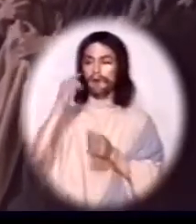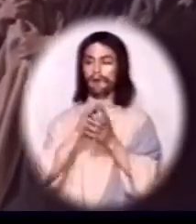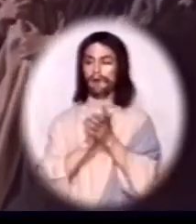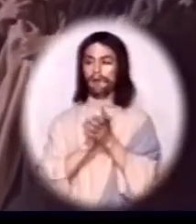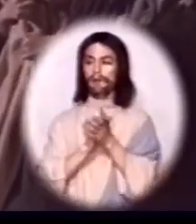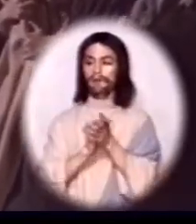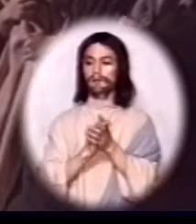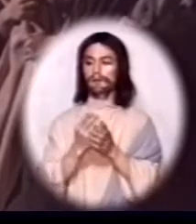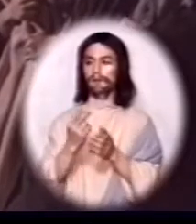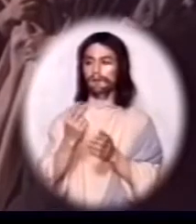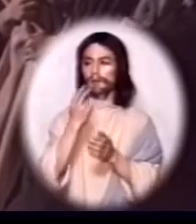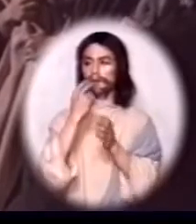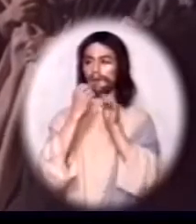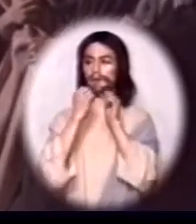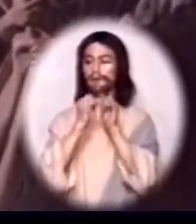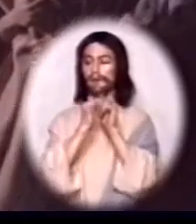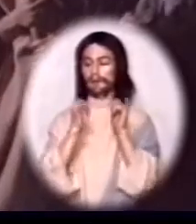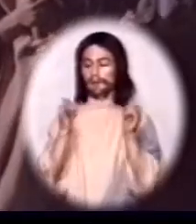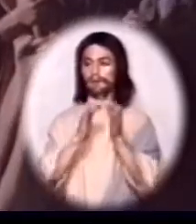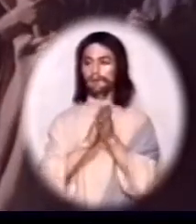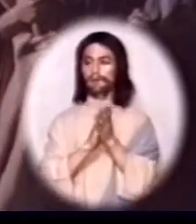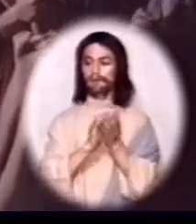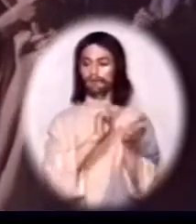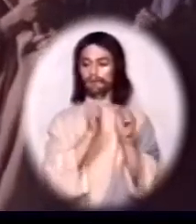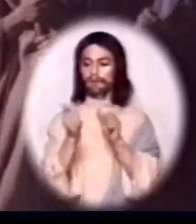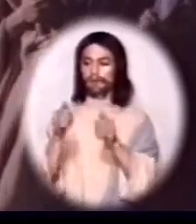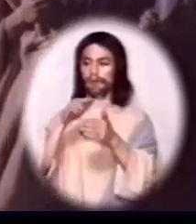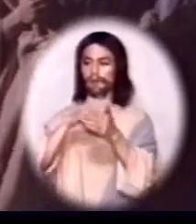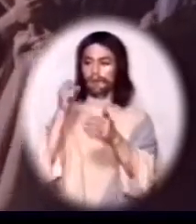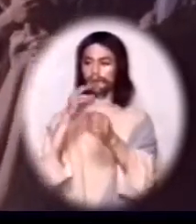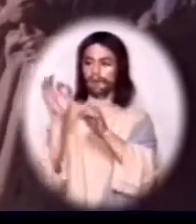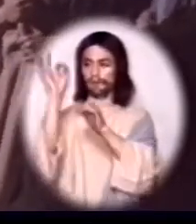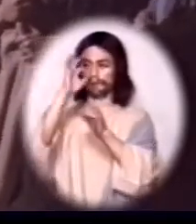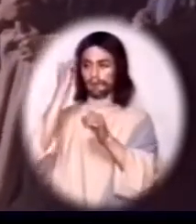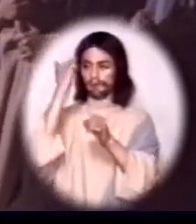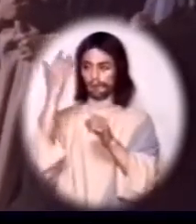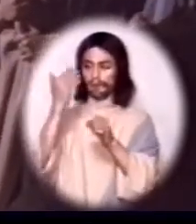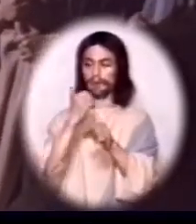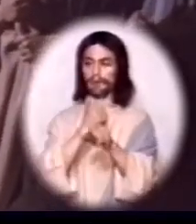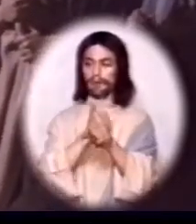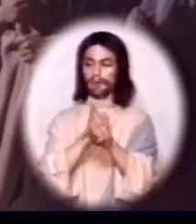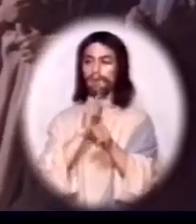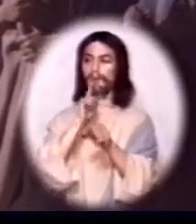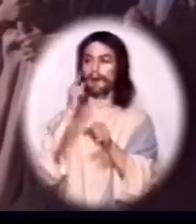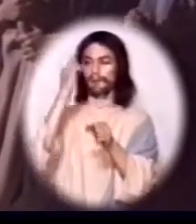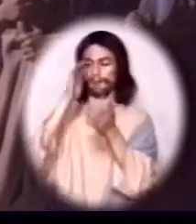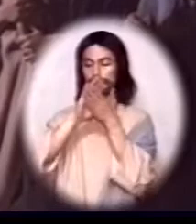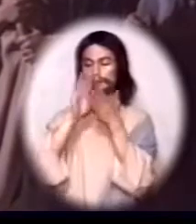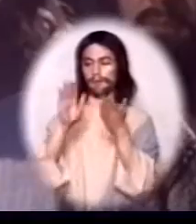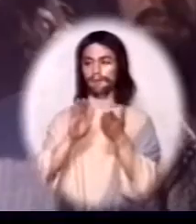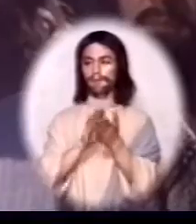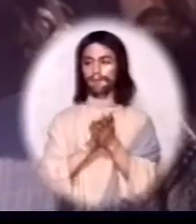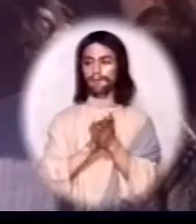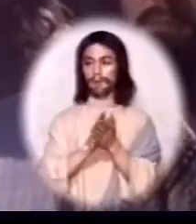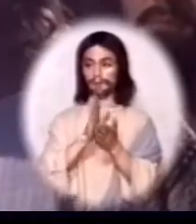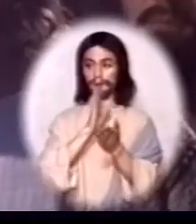어찌하여 사한자를 죽은 자 가운데서 찾느냐 하지